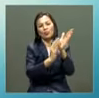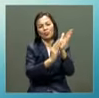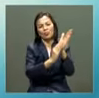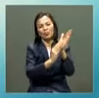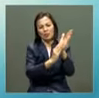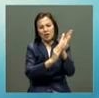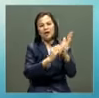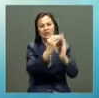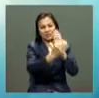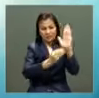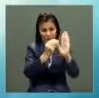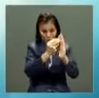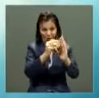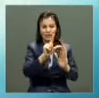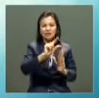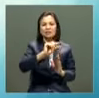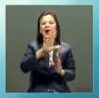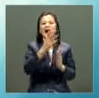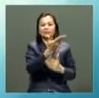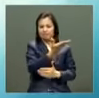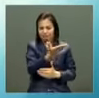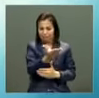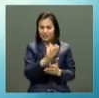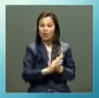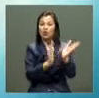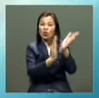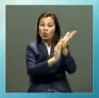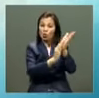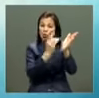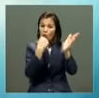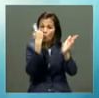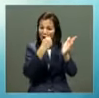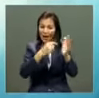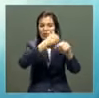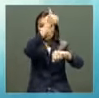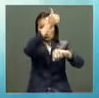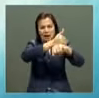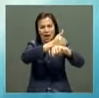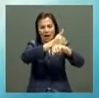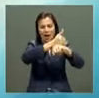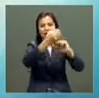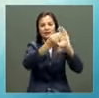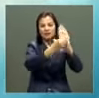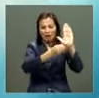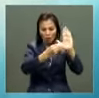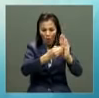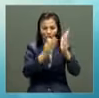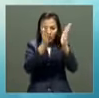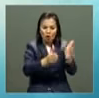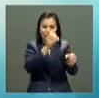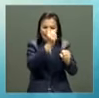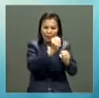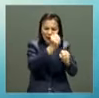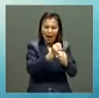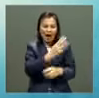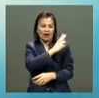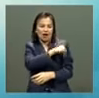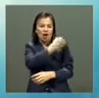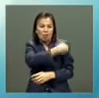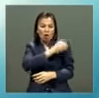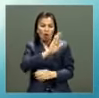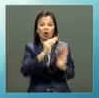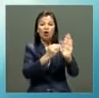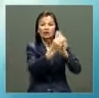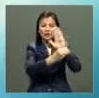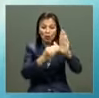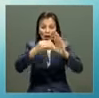กับ25จังหวัดนี้ด้วยนะครับแล้วก็ขอชื่นชมทั้งท่านผู้ว่าราชการจังหวัดฝ่ายปกครองทั้งนายแพทย์สาธารณสุขจังหวัดทั้งประชา